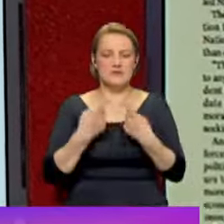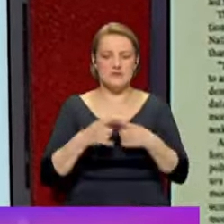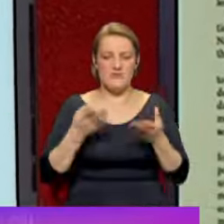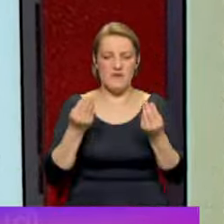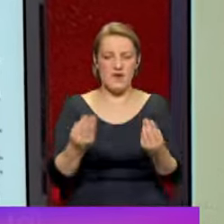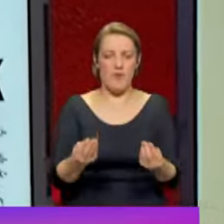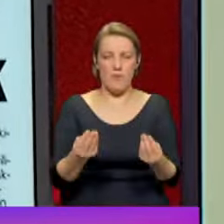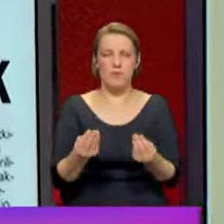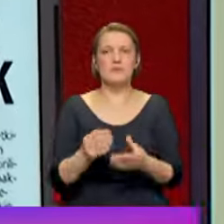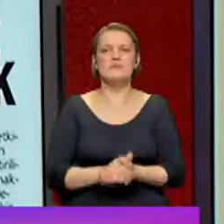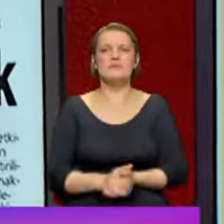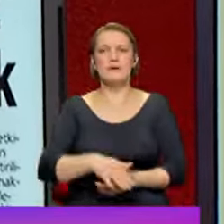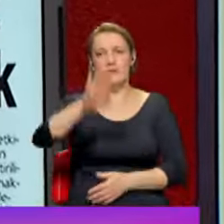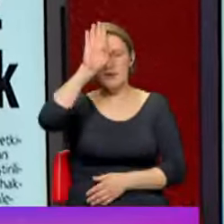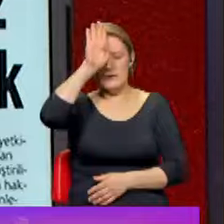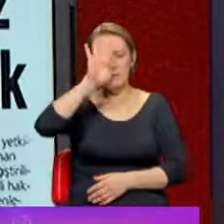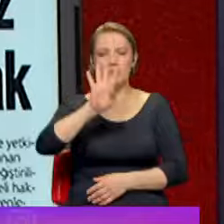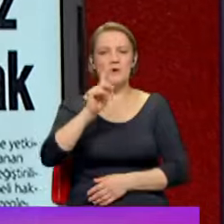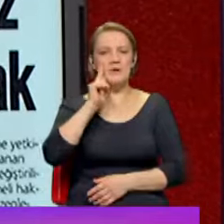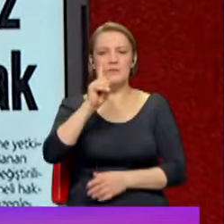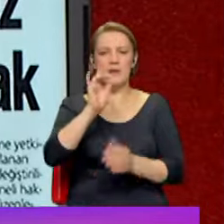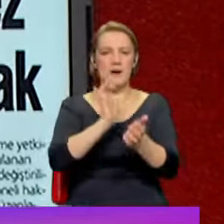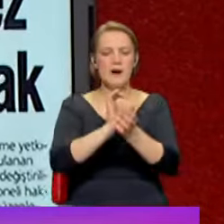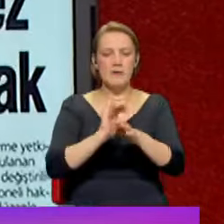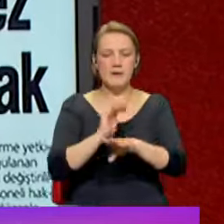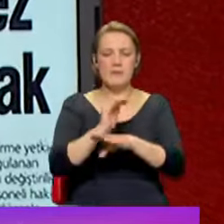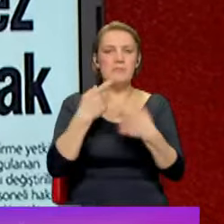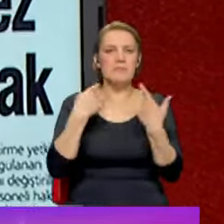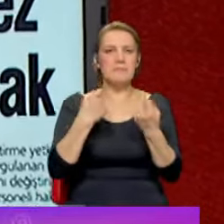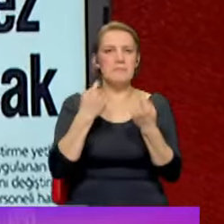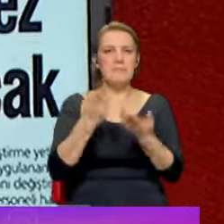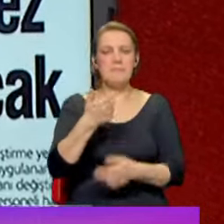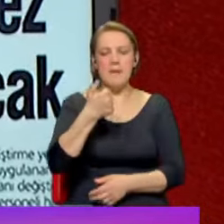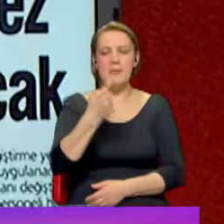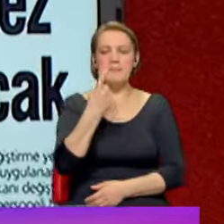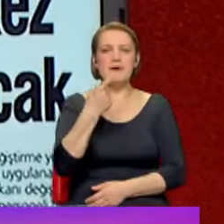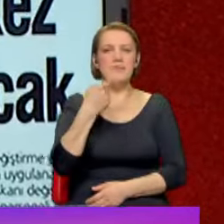diyor Yeni Çağ gazetesi. İstanbul'da 4 kişilik bir ailenin yaşam maliyeti